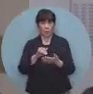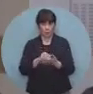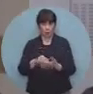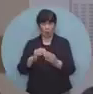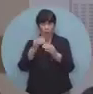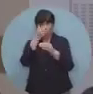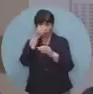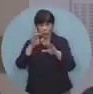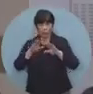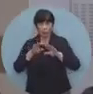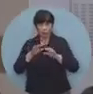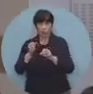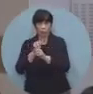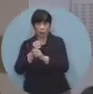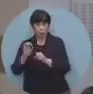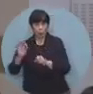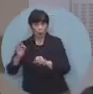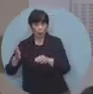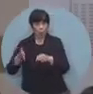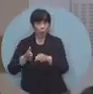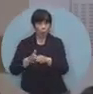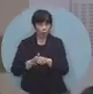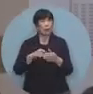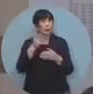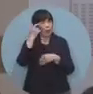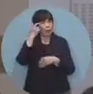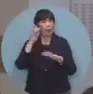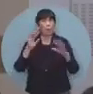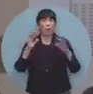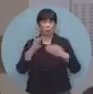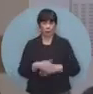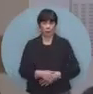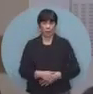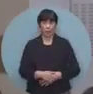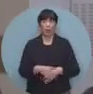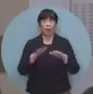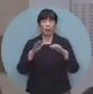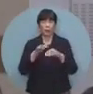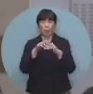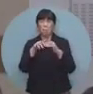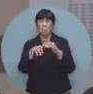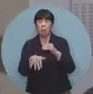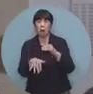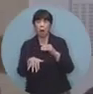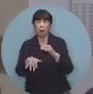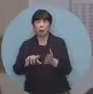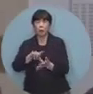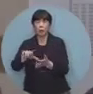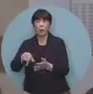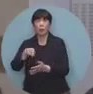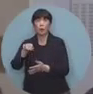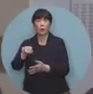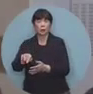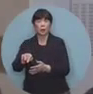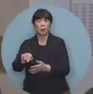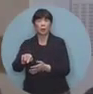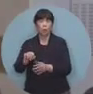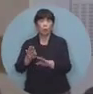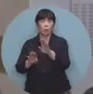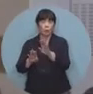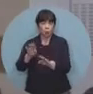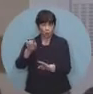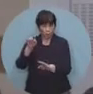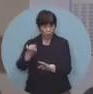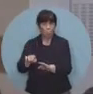費合わせるとかそういうえ意図は全くございませんそれから今の氾濫区域の話ですがあ費用免疫分析に用いまし